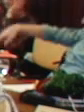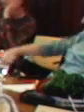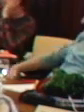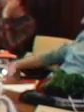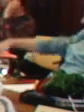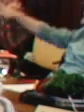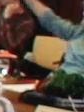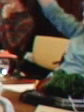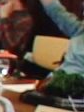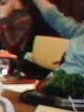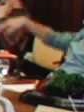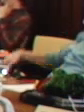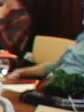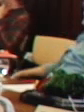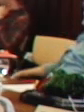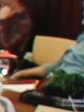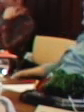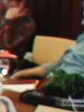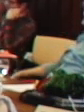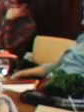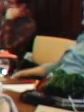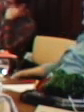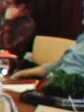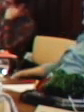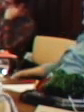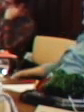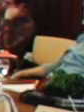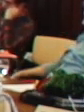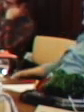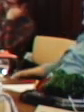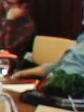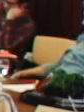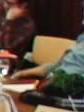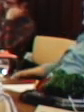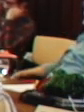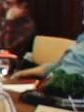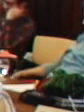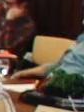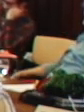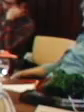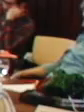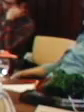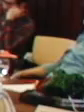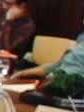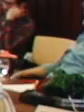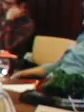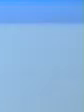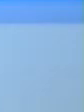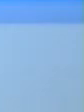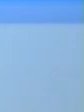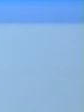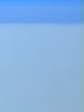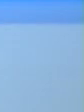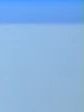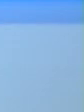Front national umpud société civile rassemblement de gauch et de progrès qui est contre rassemblement citoyen de la gauche etécologist cet amendement est rejeté